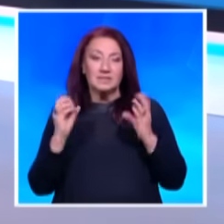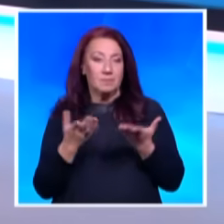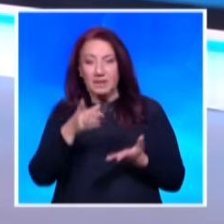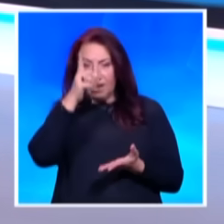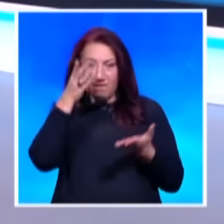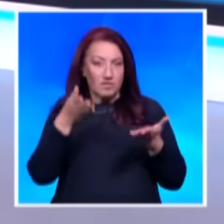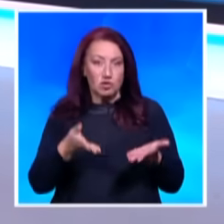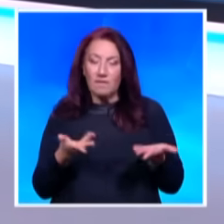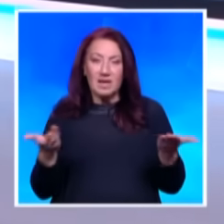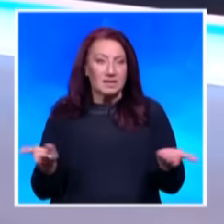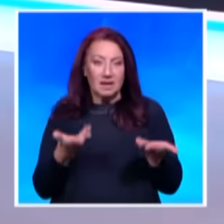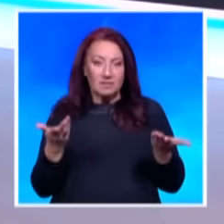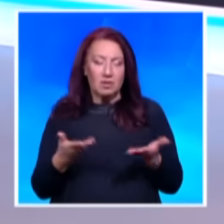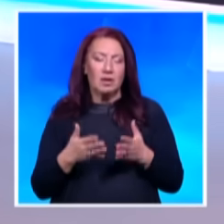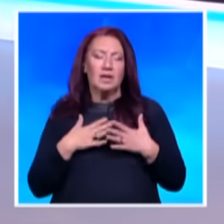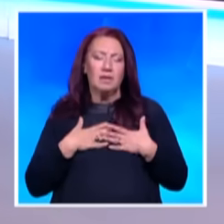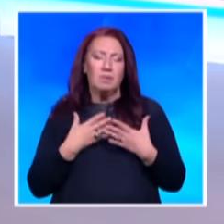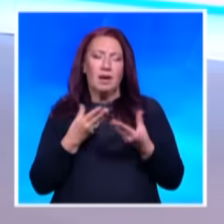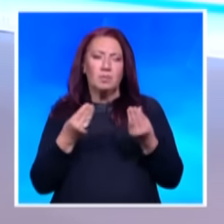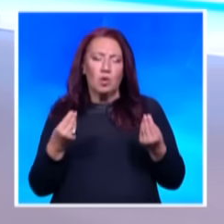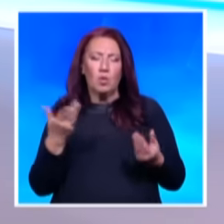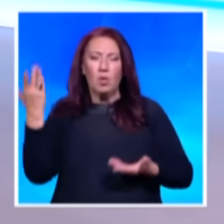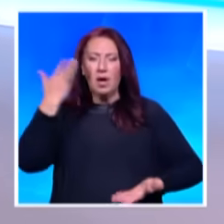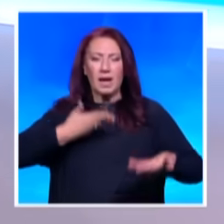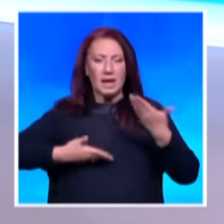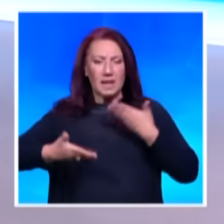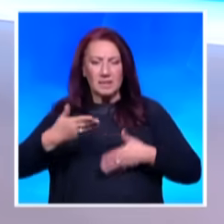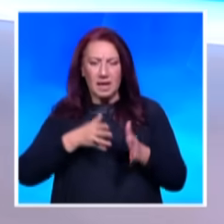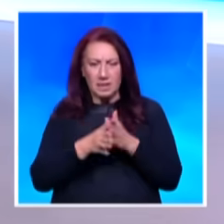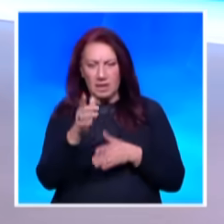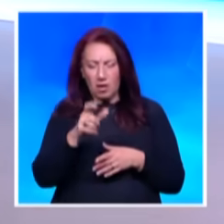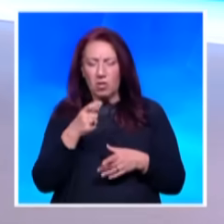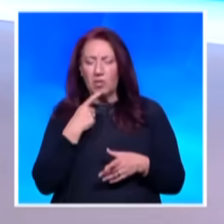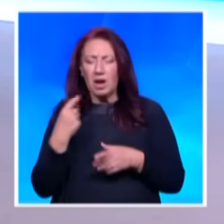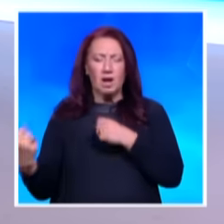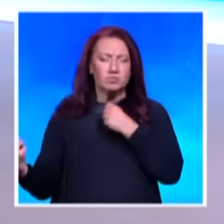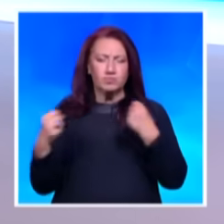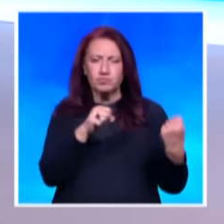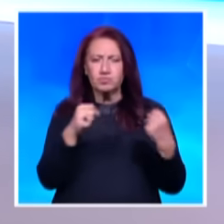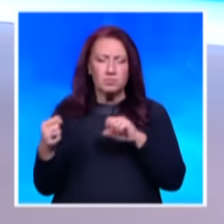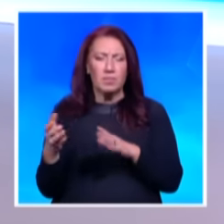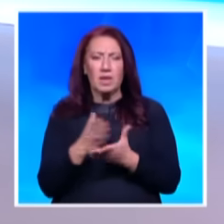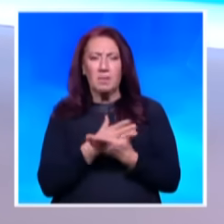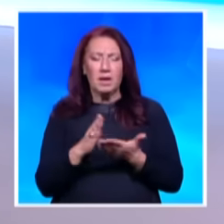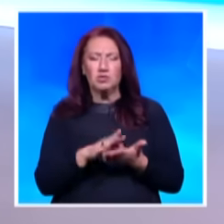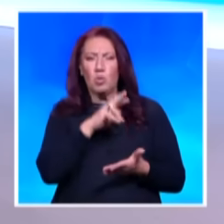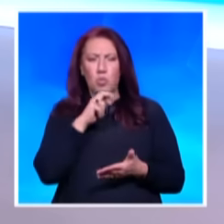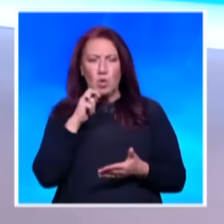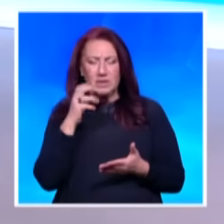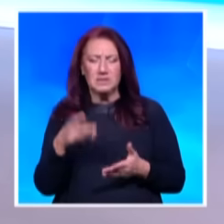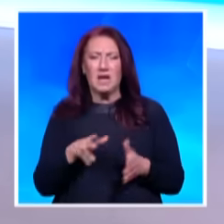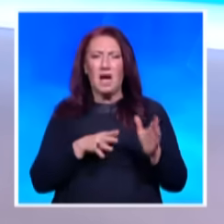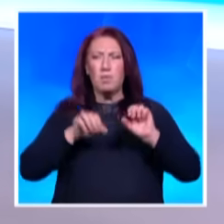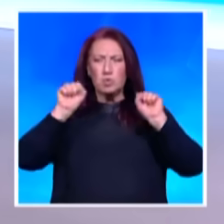столица е, че има много ранени, арестувани, сблъсъци между протестиращи полиция и жандармерия, водни оръдия в центъра